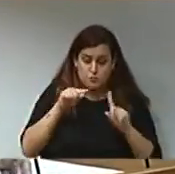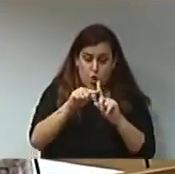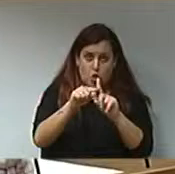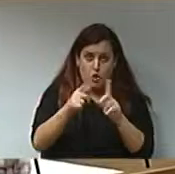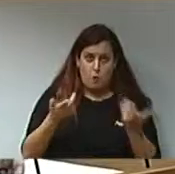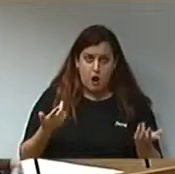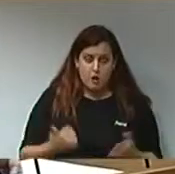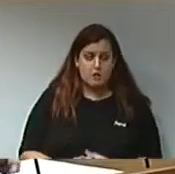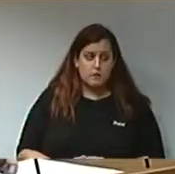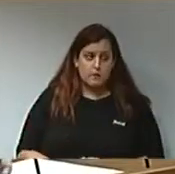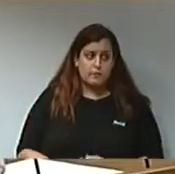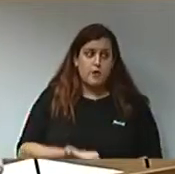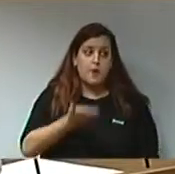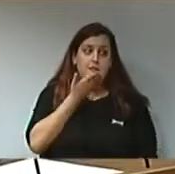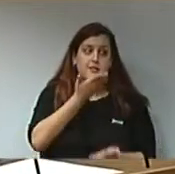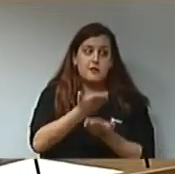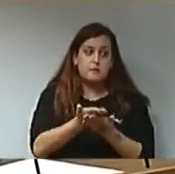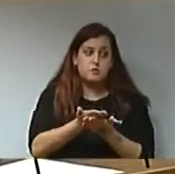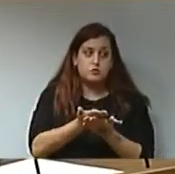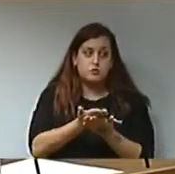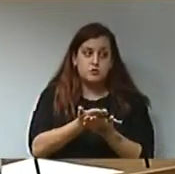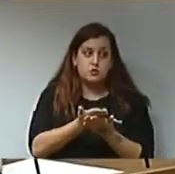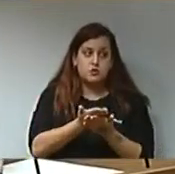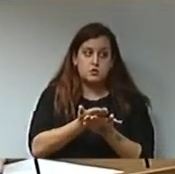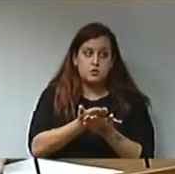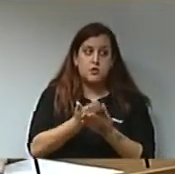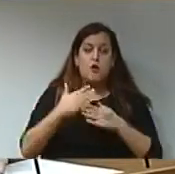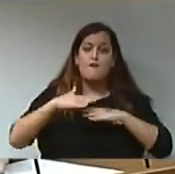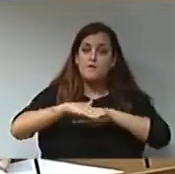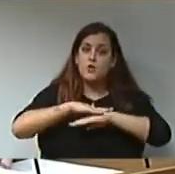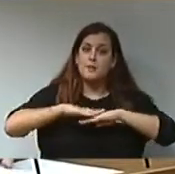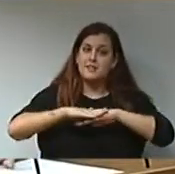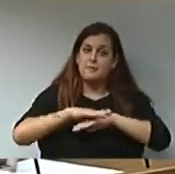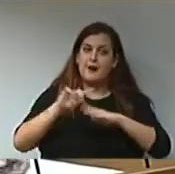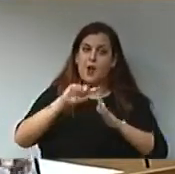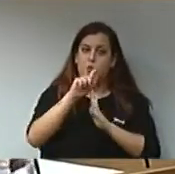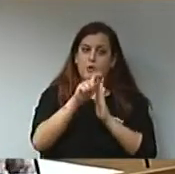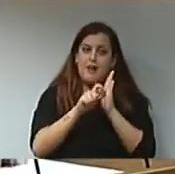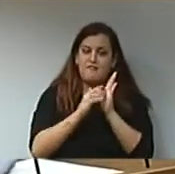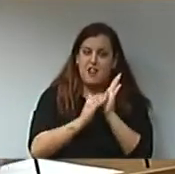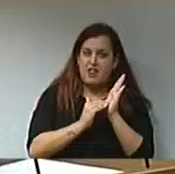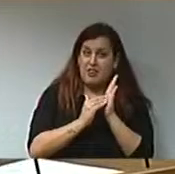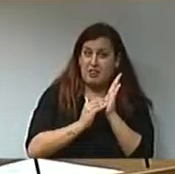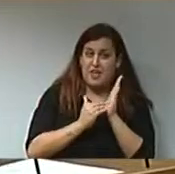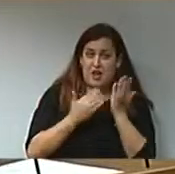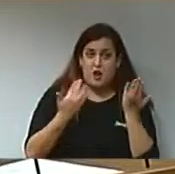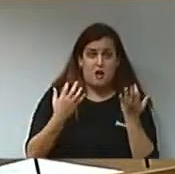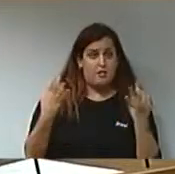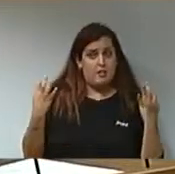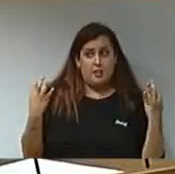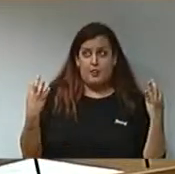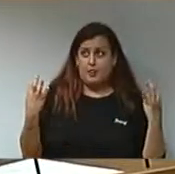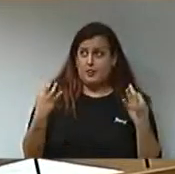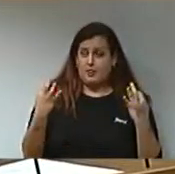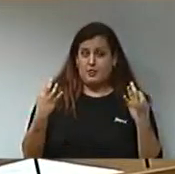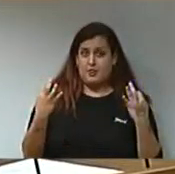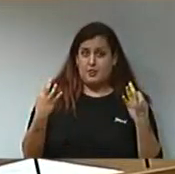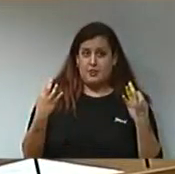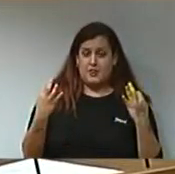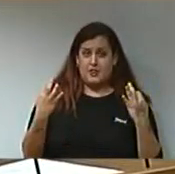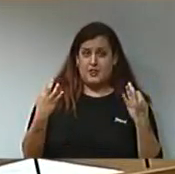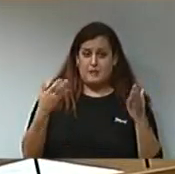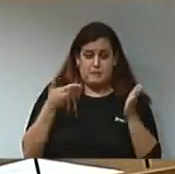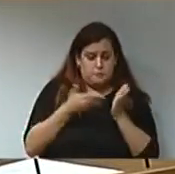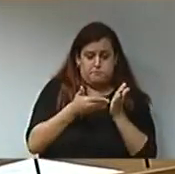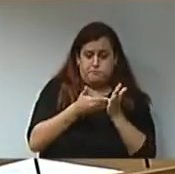I l'únic que demanem és que en allò que és fonamental per a la comunitat, pues que s'intente no posar pals